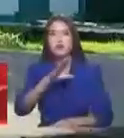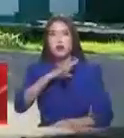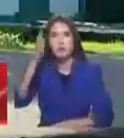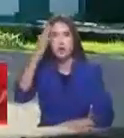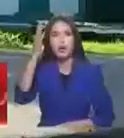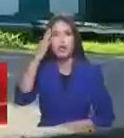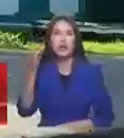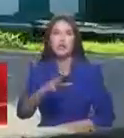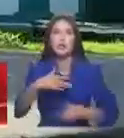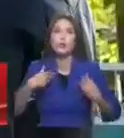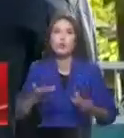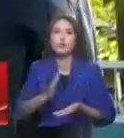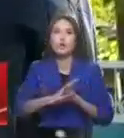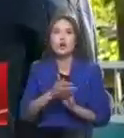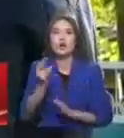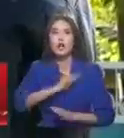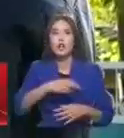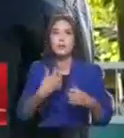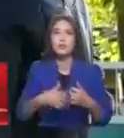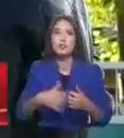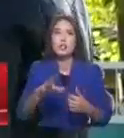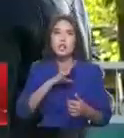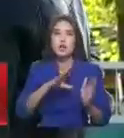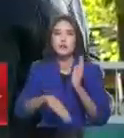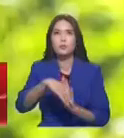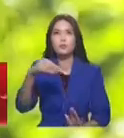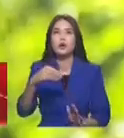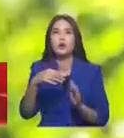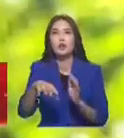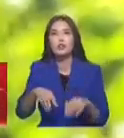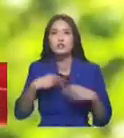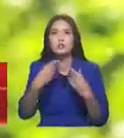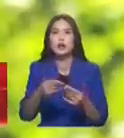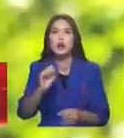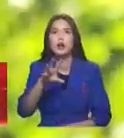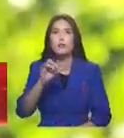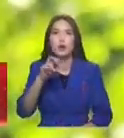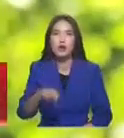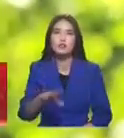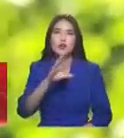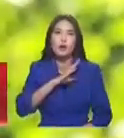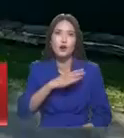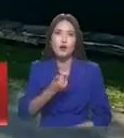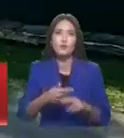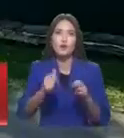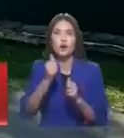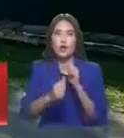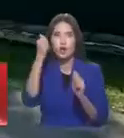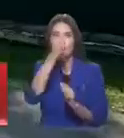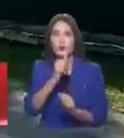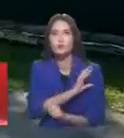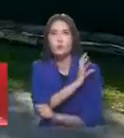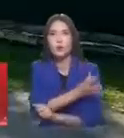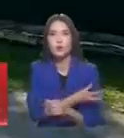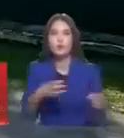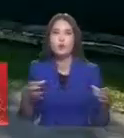родился, учился, работал в средней школе. На выборах его кандидатуру выдвинула партия «Аманат». Народ поддержал. С каждым годом село укрепляется. А все потому,